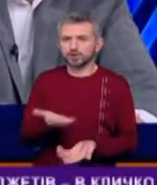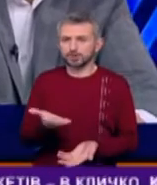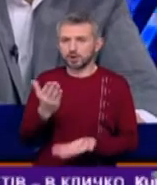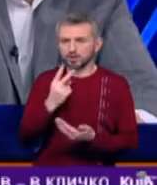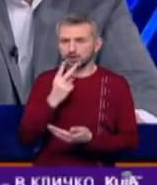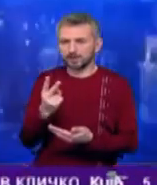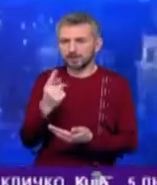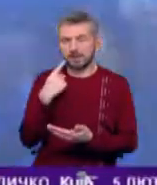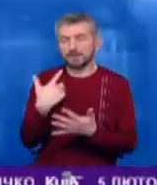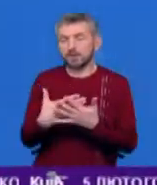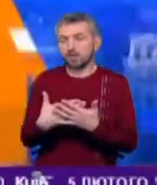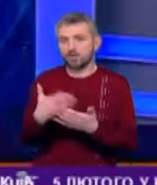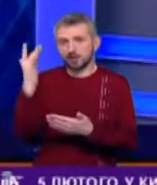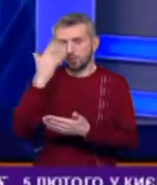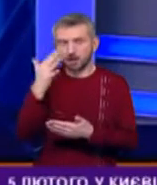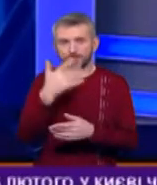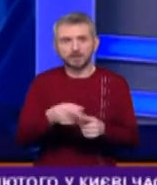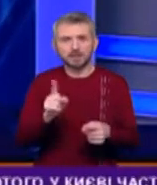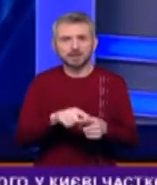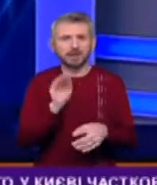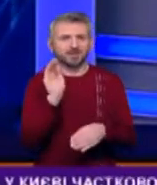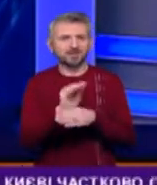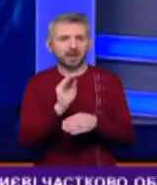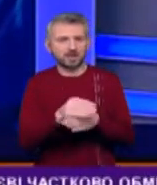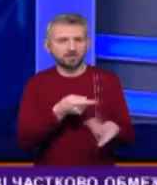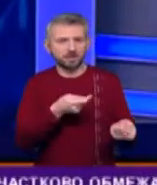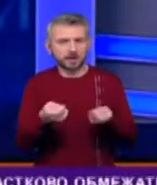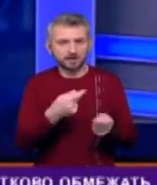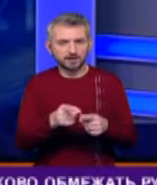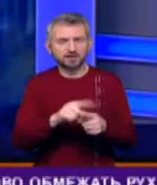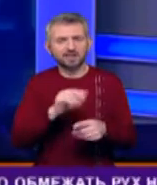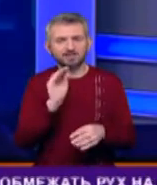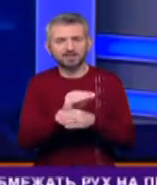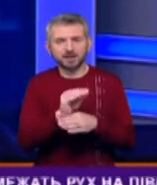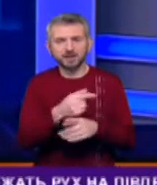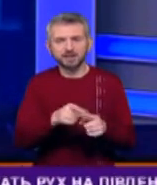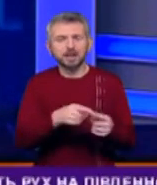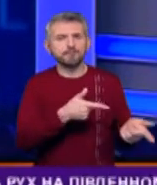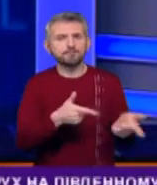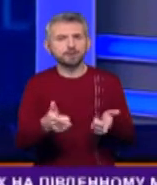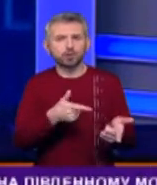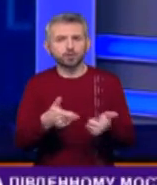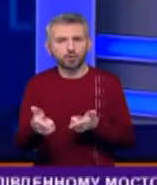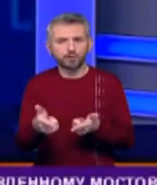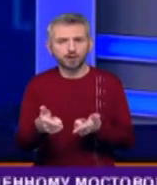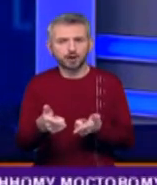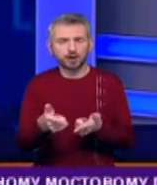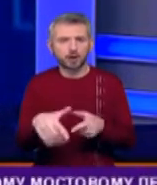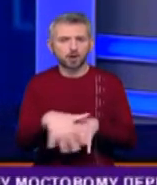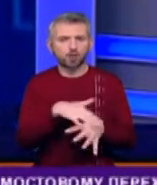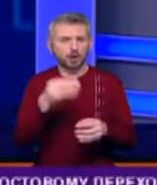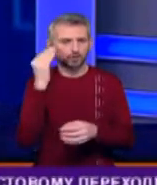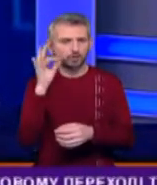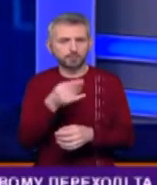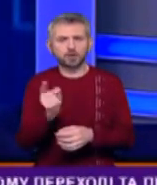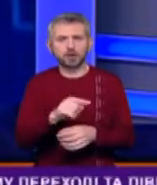дивитися в теорії навіть. Дивіться, це закид владі. Так. Це закид, це підготовка громадської думки про те,